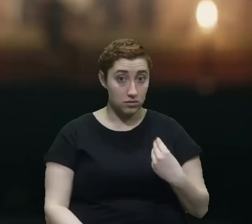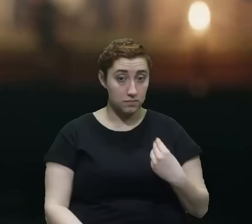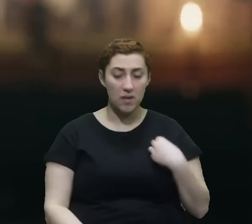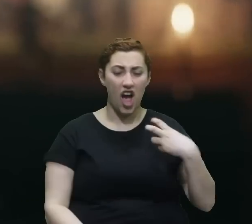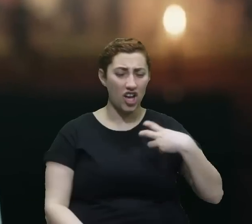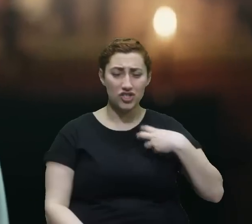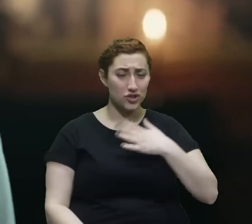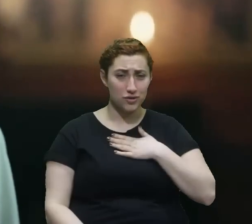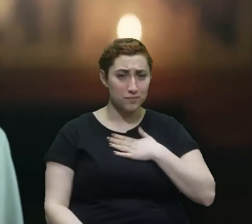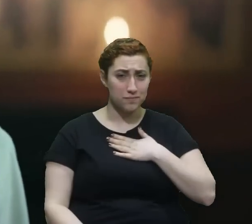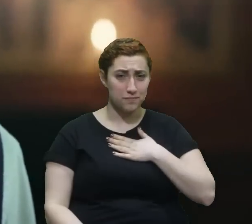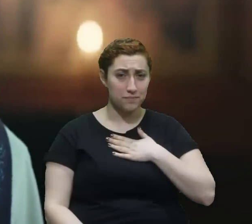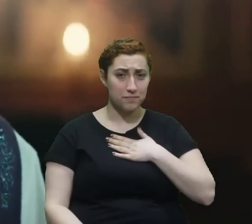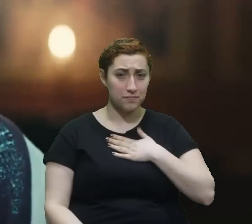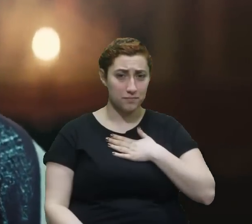aşkımdan,